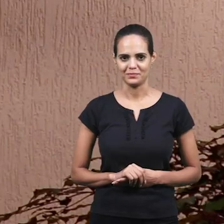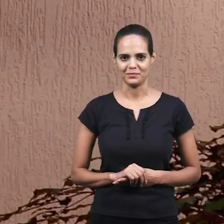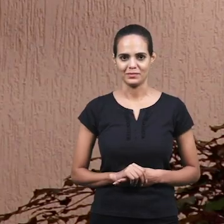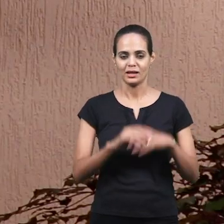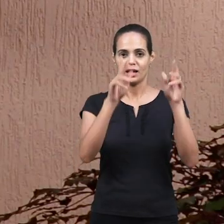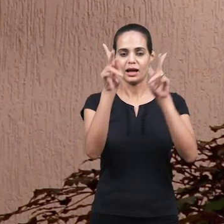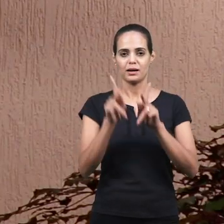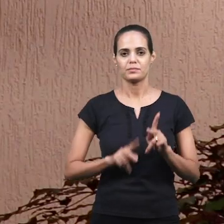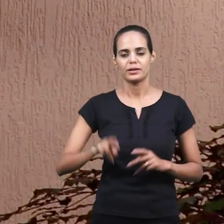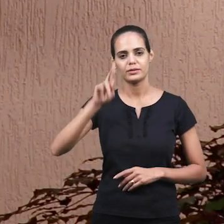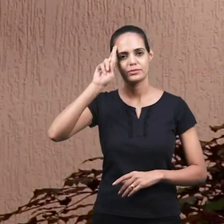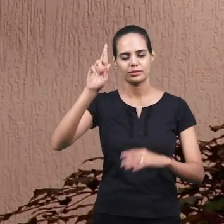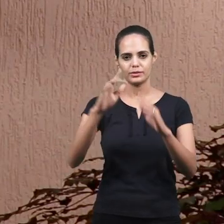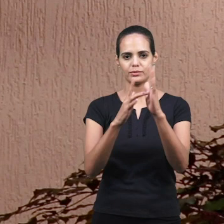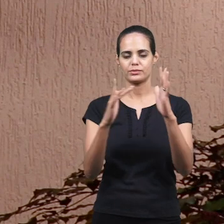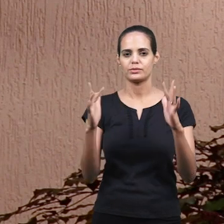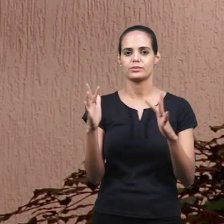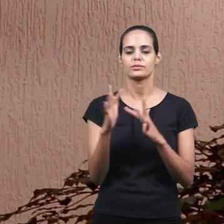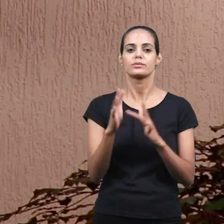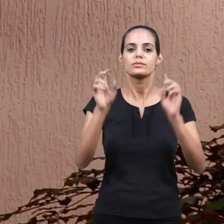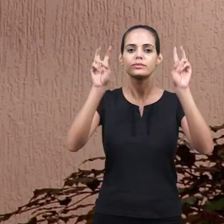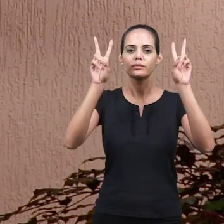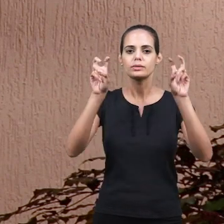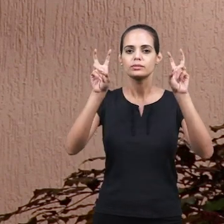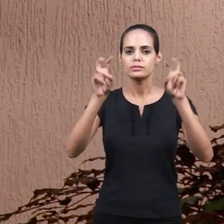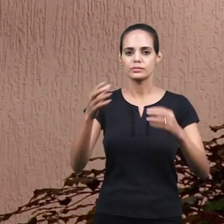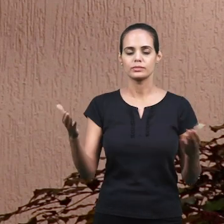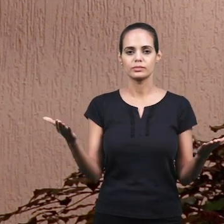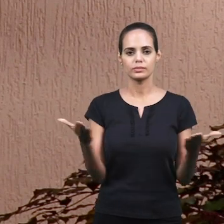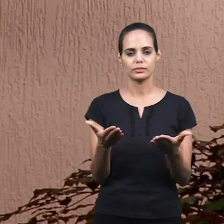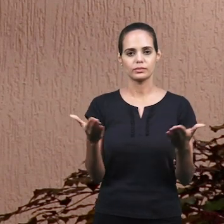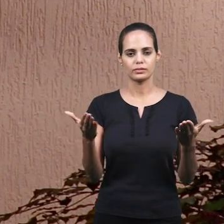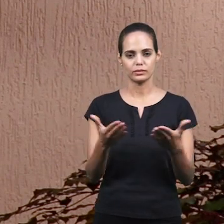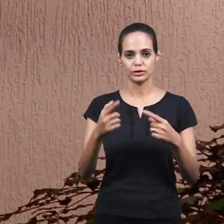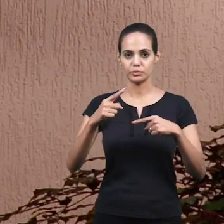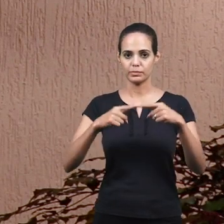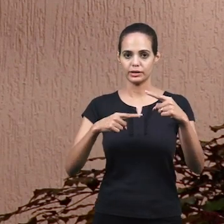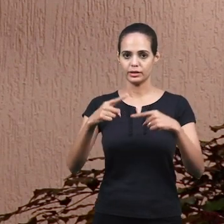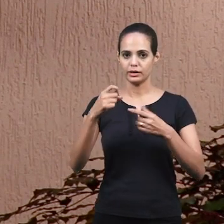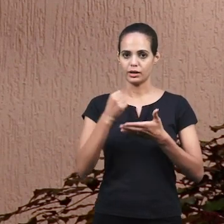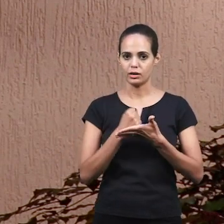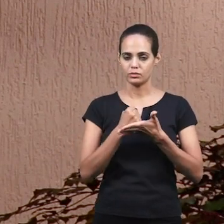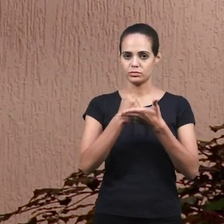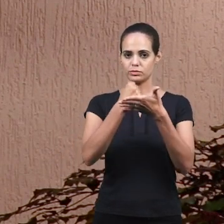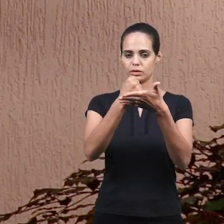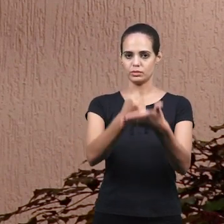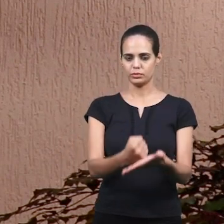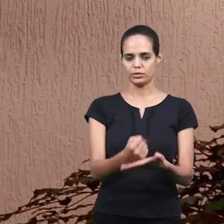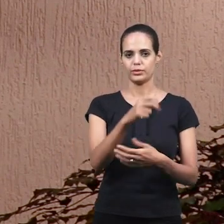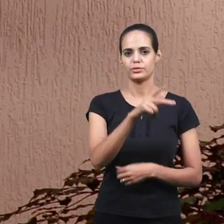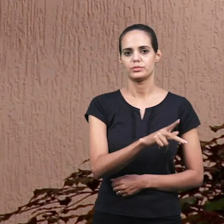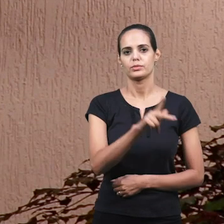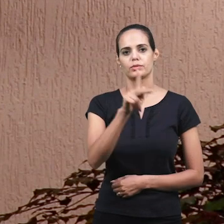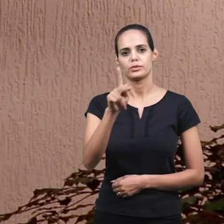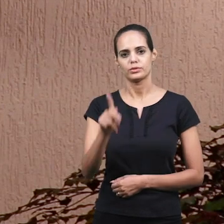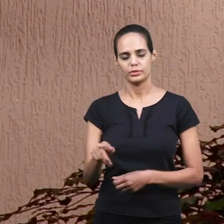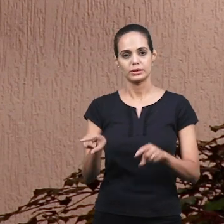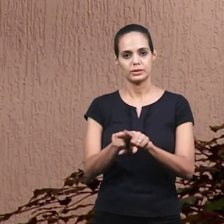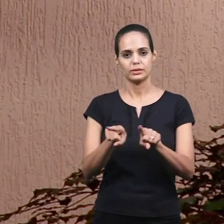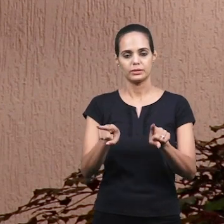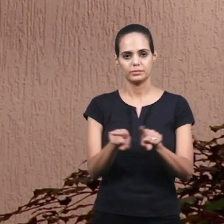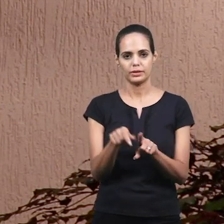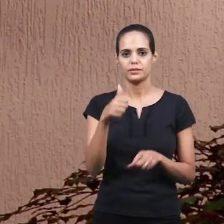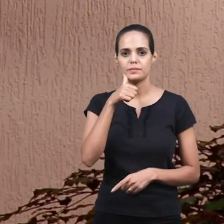La paix du Seigneur, mes frères. Notre sujet aujourd'hui porte sur le matériel d'appui aux professeurs et